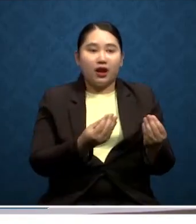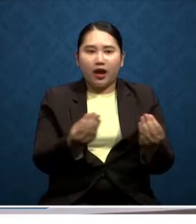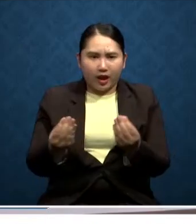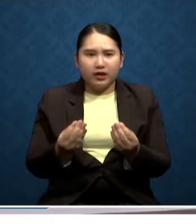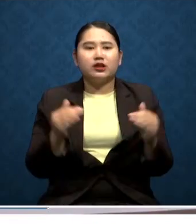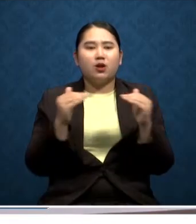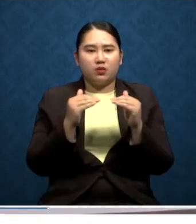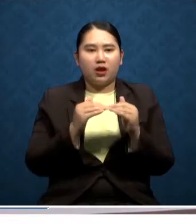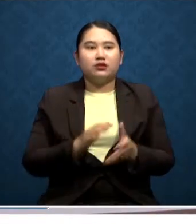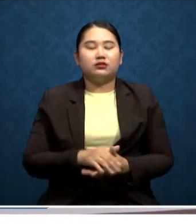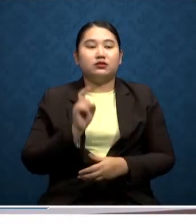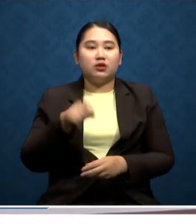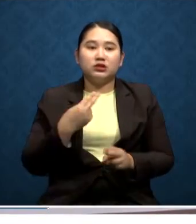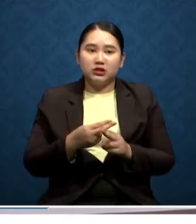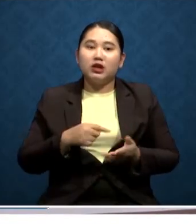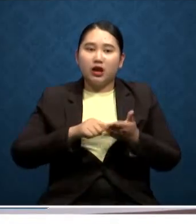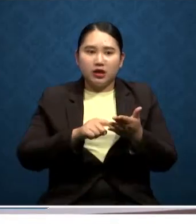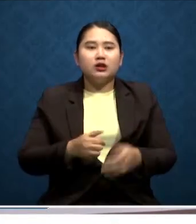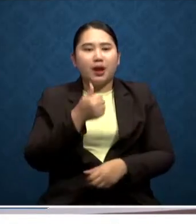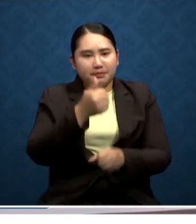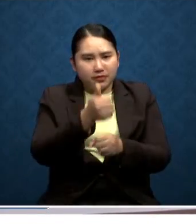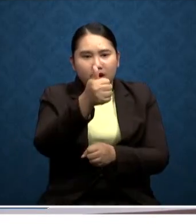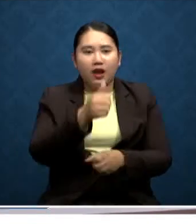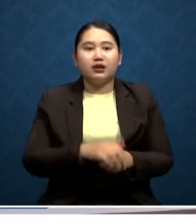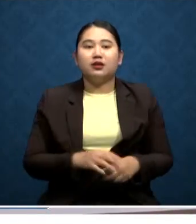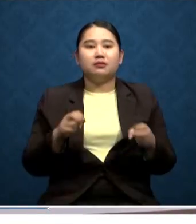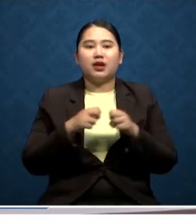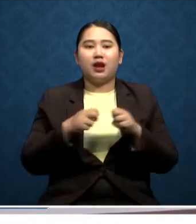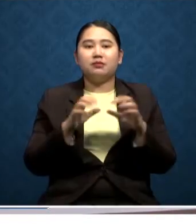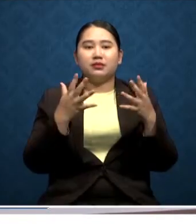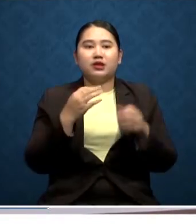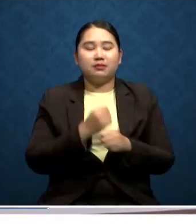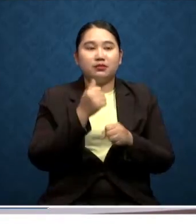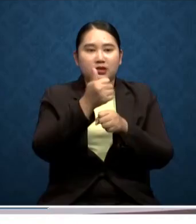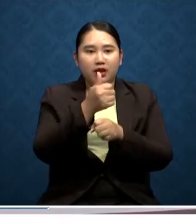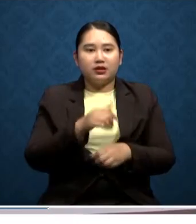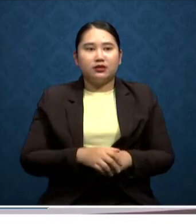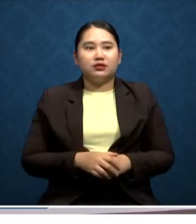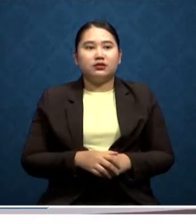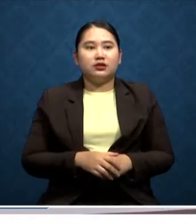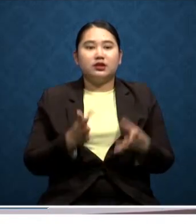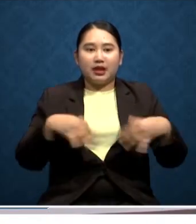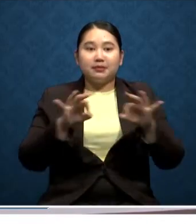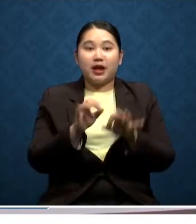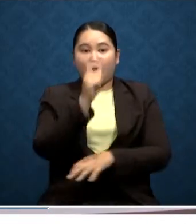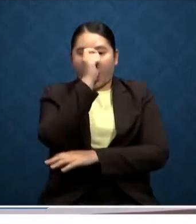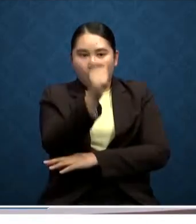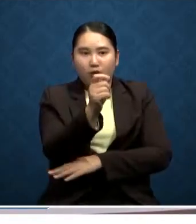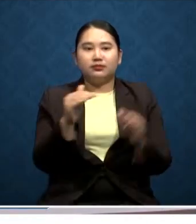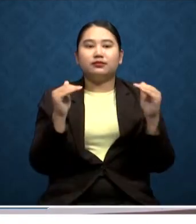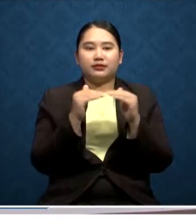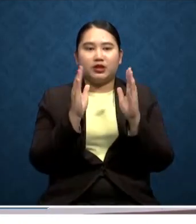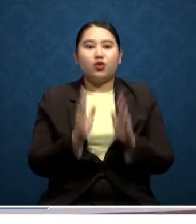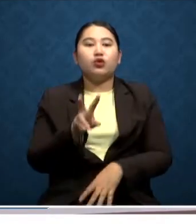ยถ้าอยากเสนอตนเองก็เสนอมาเลยครับไม่มีใครห้ามแล้วก็จงเคารพสิทธิ์สมาชิกในจำน